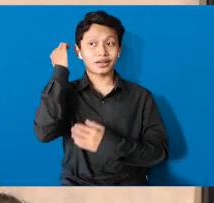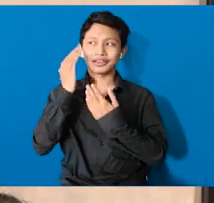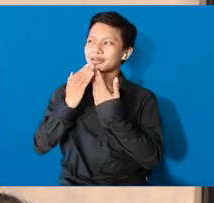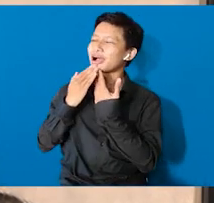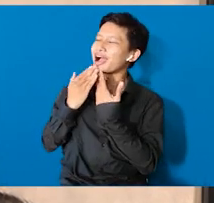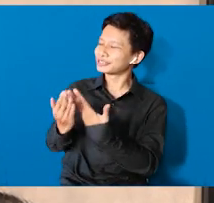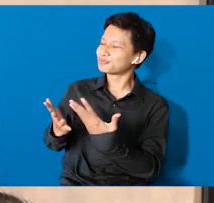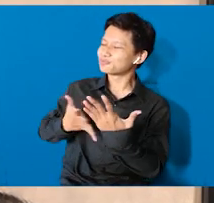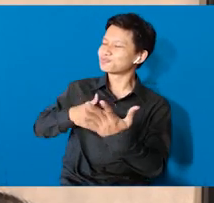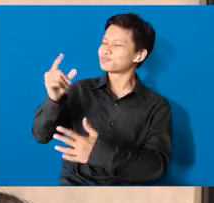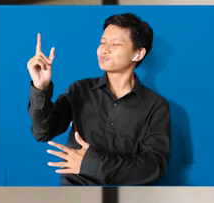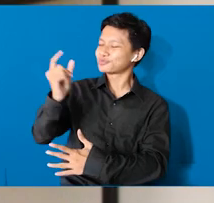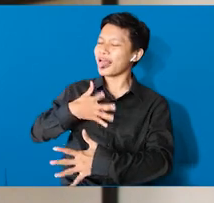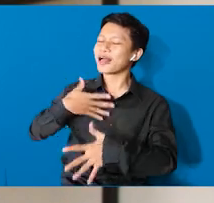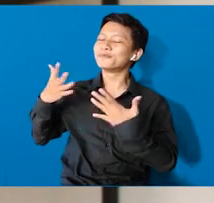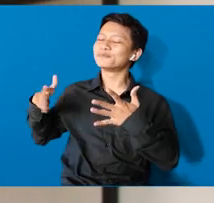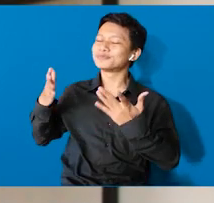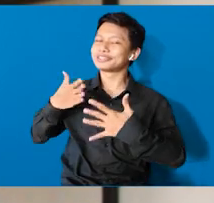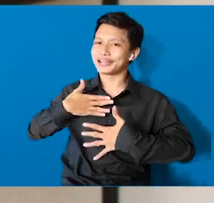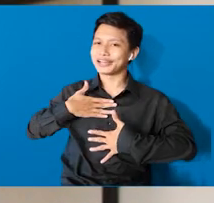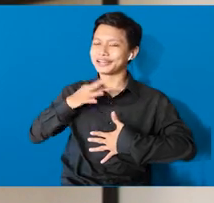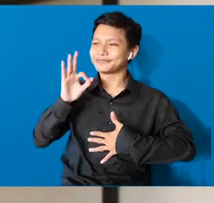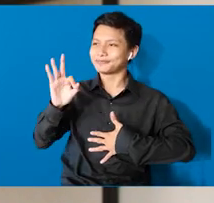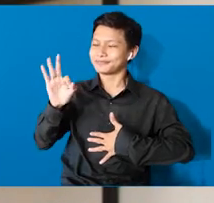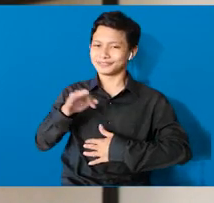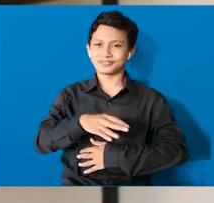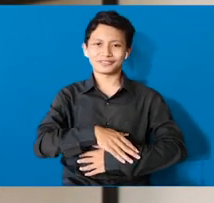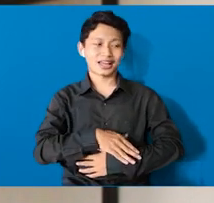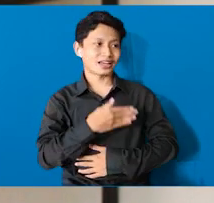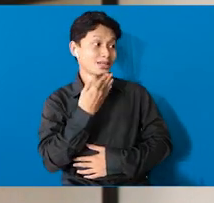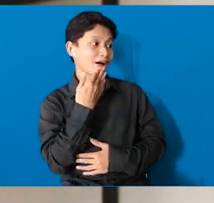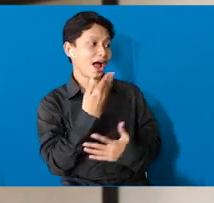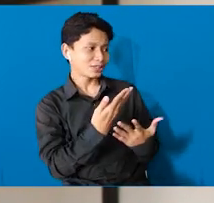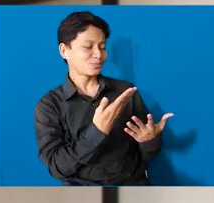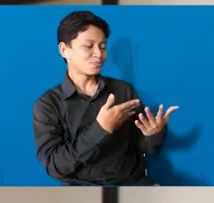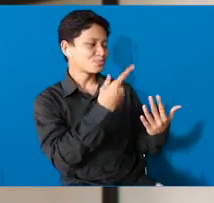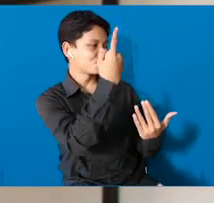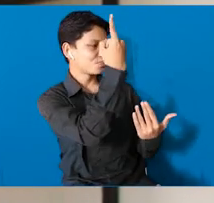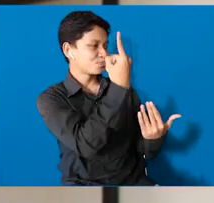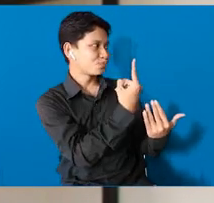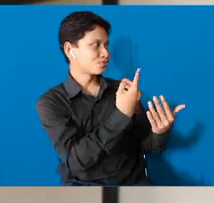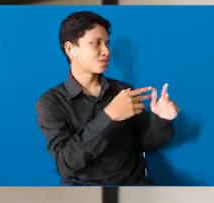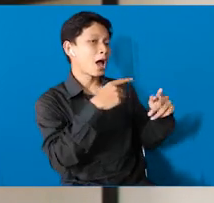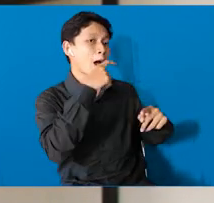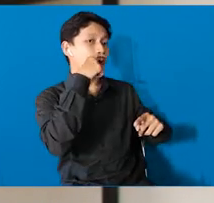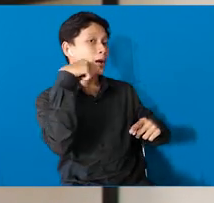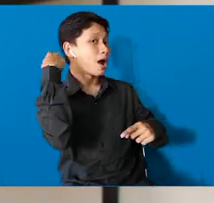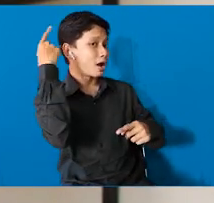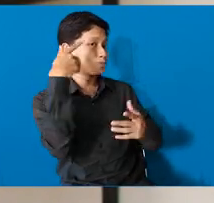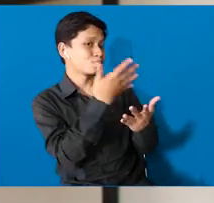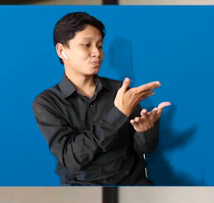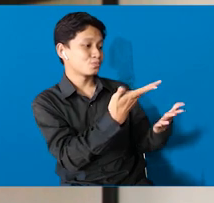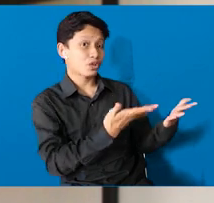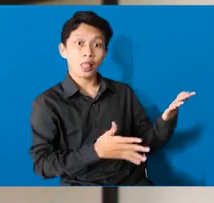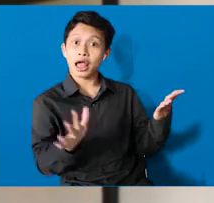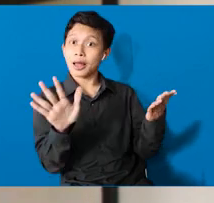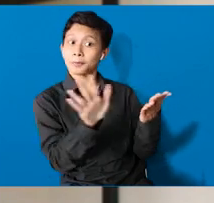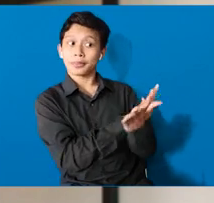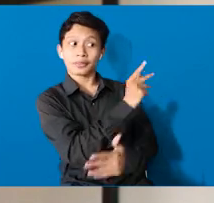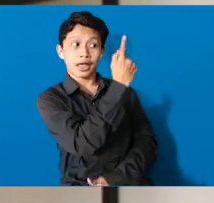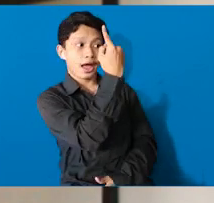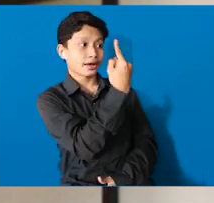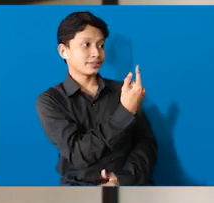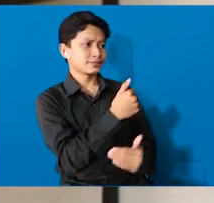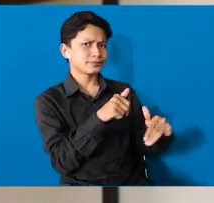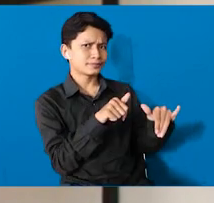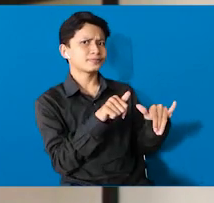Terima kasih sekali atas undangannya. Baik, ya. Terima kasih untuk kehadiran Bapak Ibu pada kesempatan kali